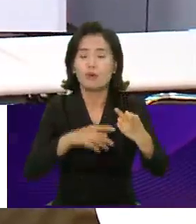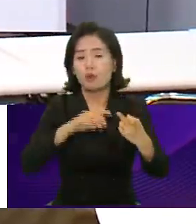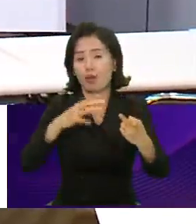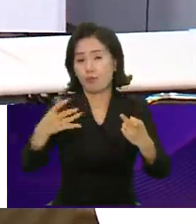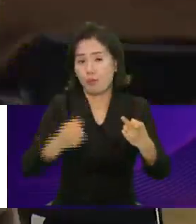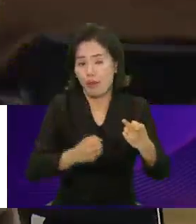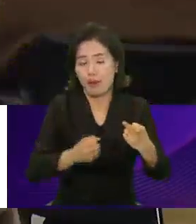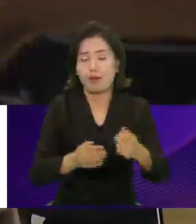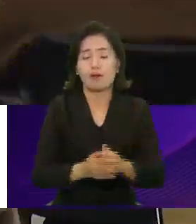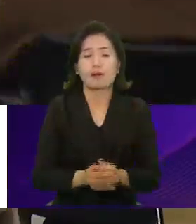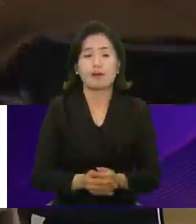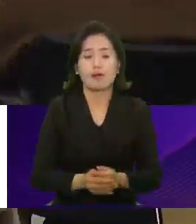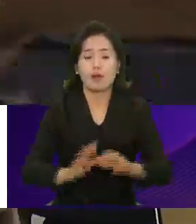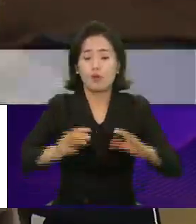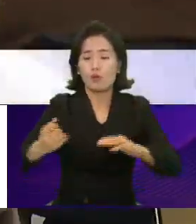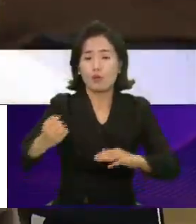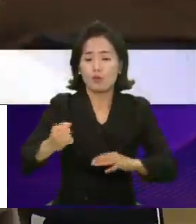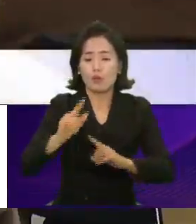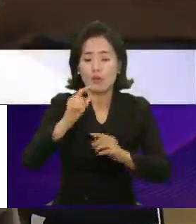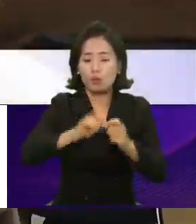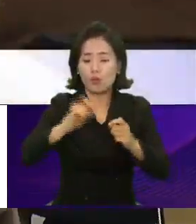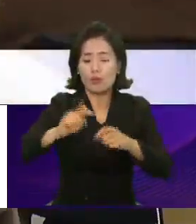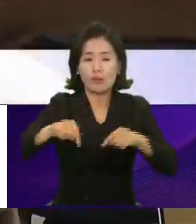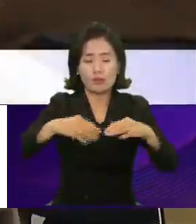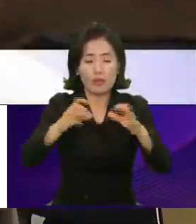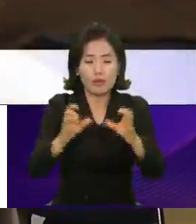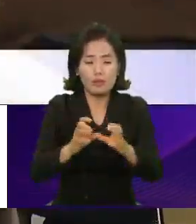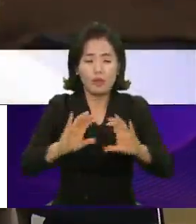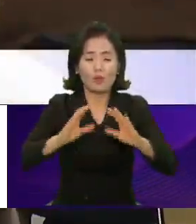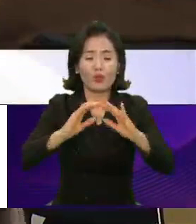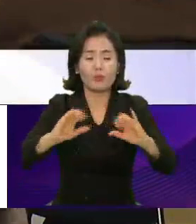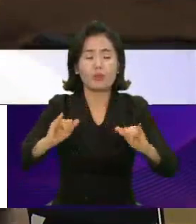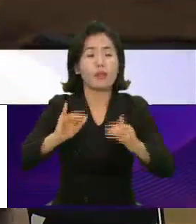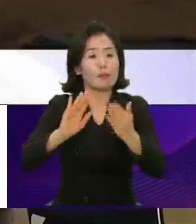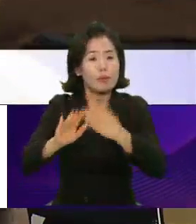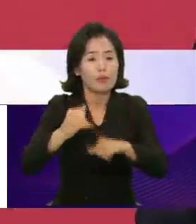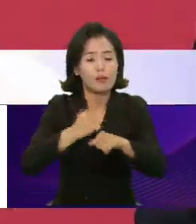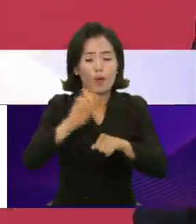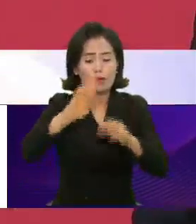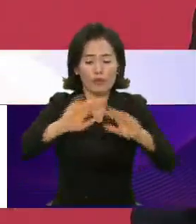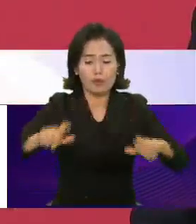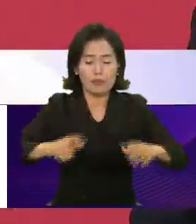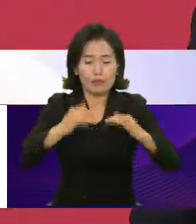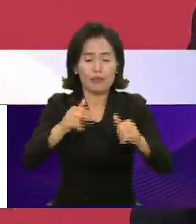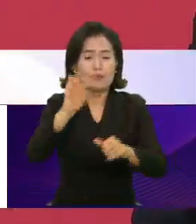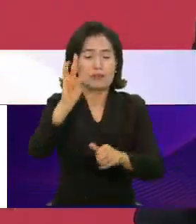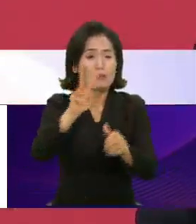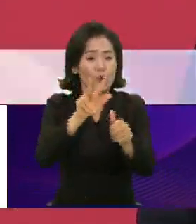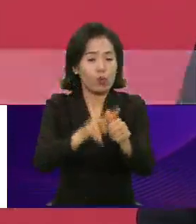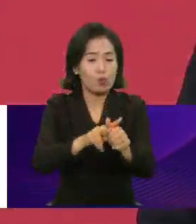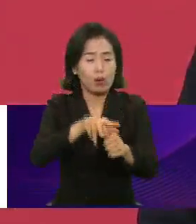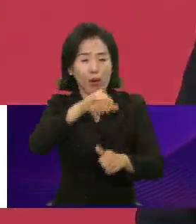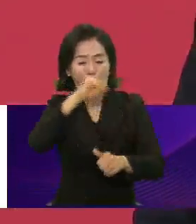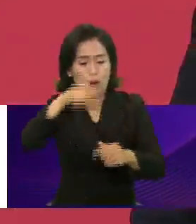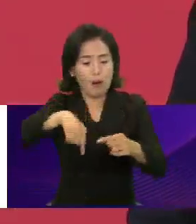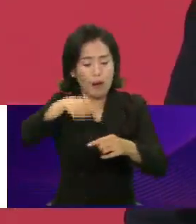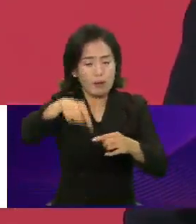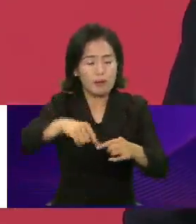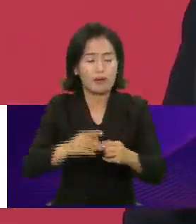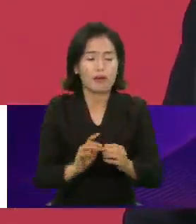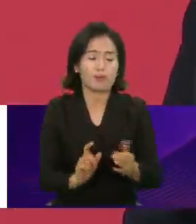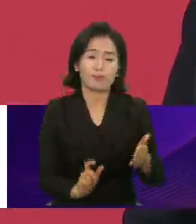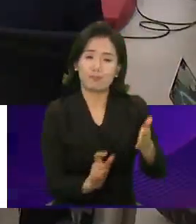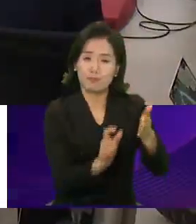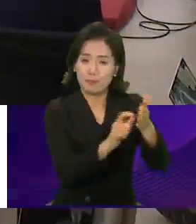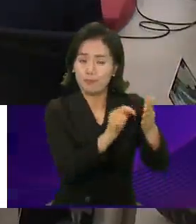배치됐습니다. 국민의힘 위성정당인 국민의 미래에는 광주 전남 출신 3명의 후보가 당선권 안팎에